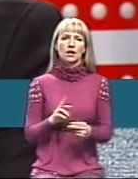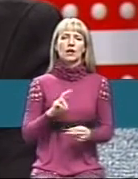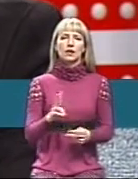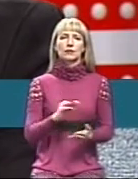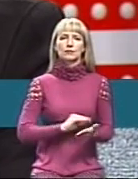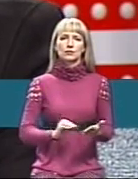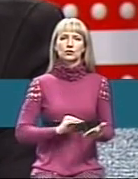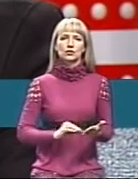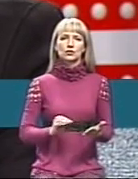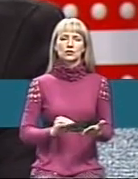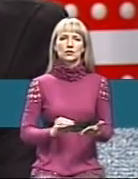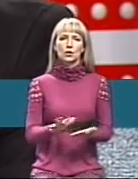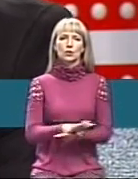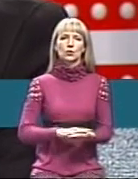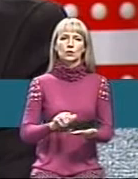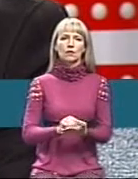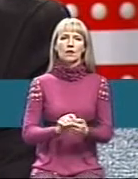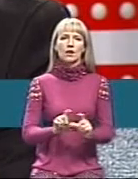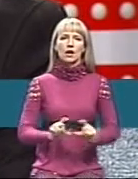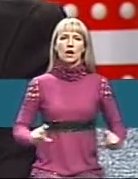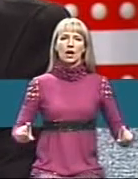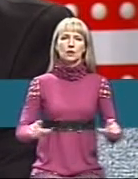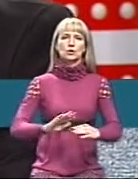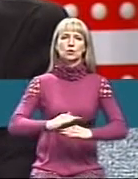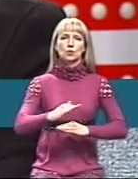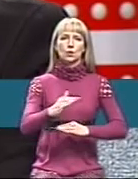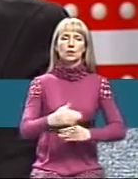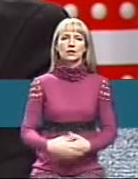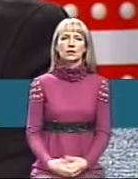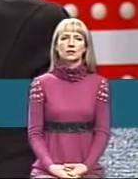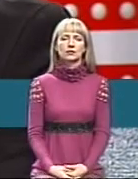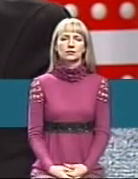пишеться, руйнувала ганок, сходи, ось. І